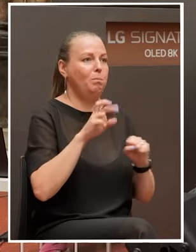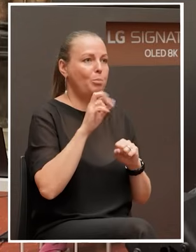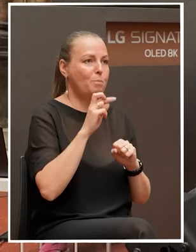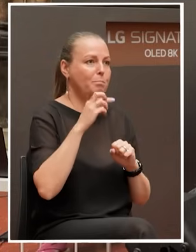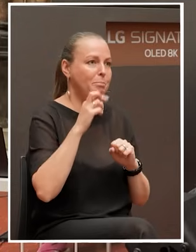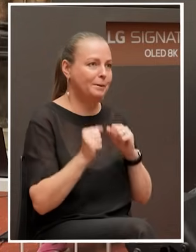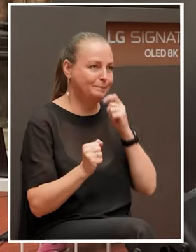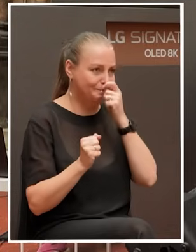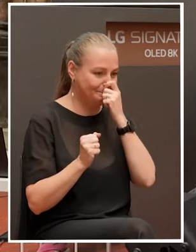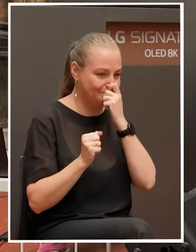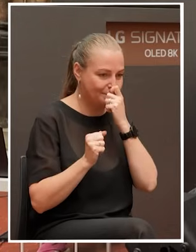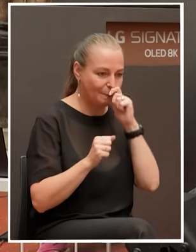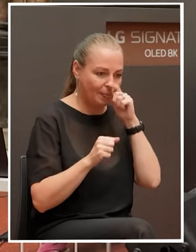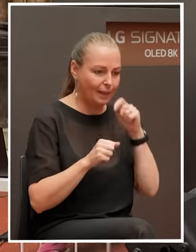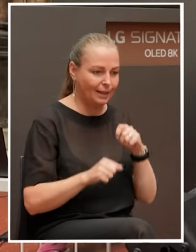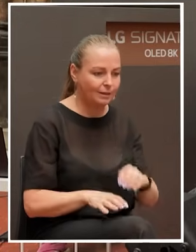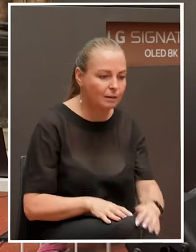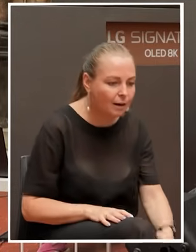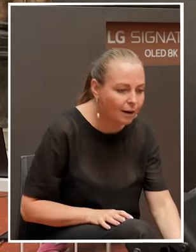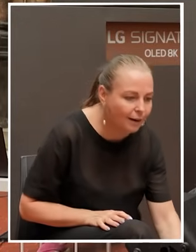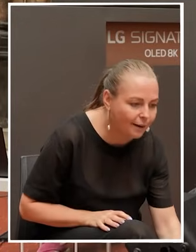как наши бедные соотечественники реагировали.